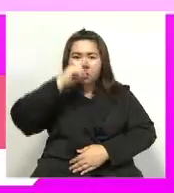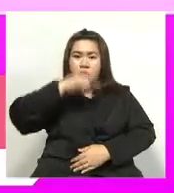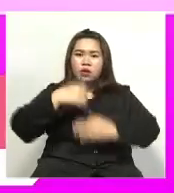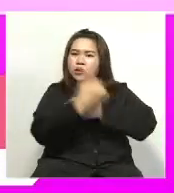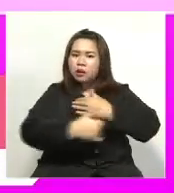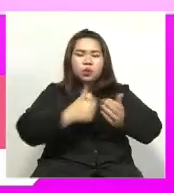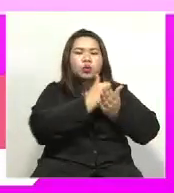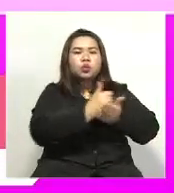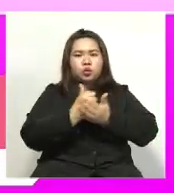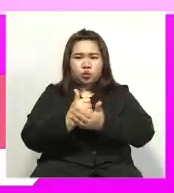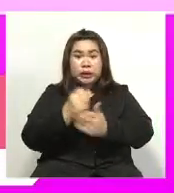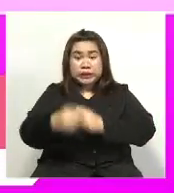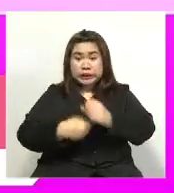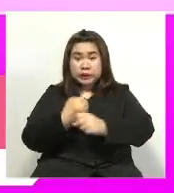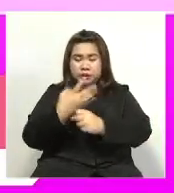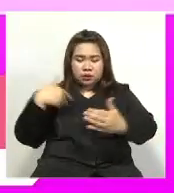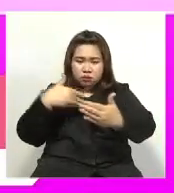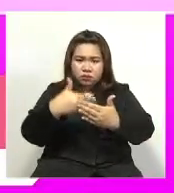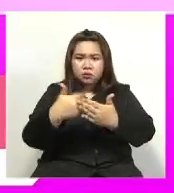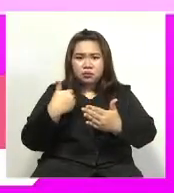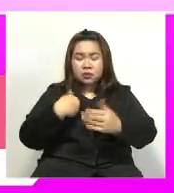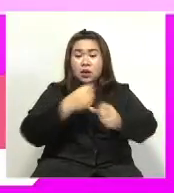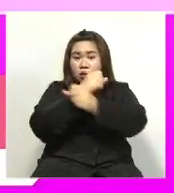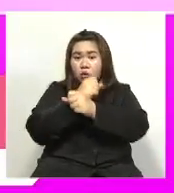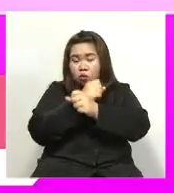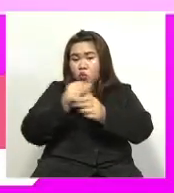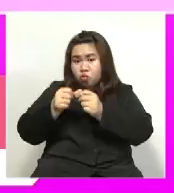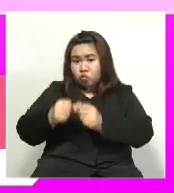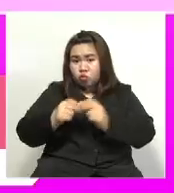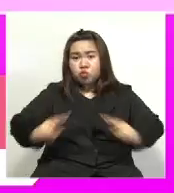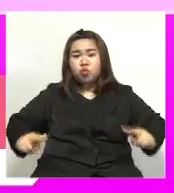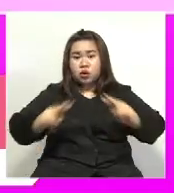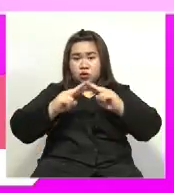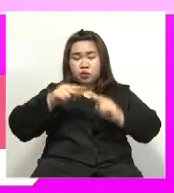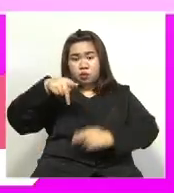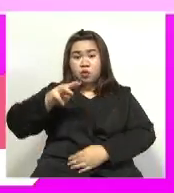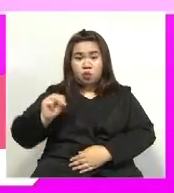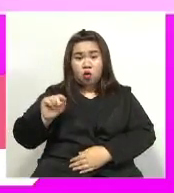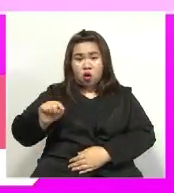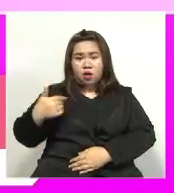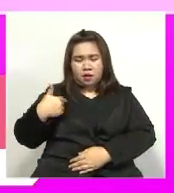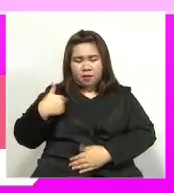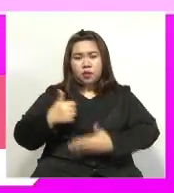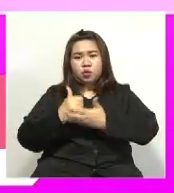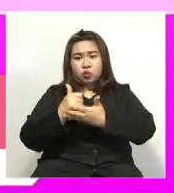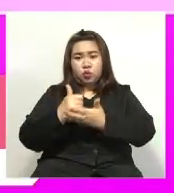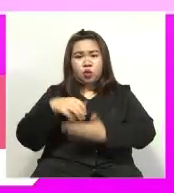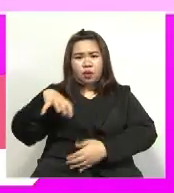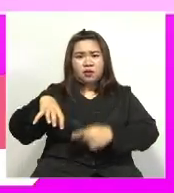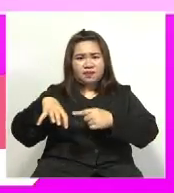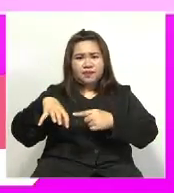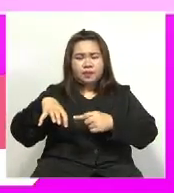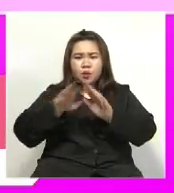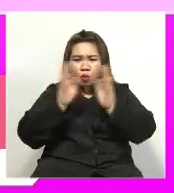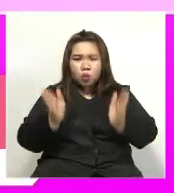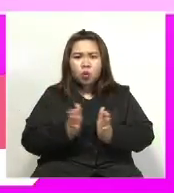ปีมีผู้เสียหายเข้ารับการคุ้มครองสวัสดิภาพในสถานคุ้มครองของกระทรวงพัฒนาความมั่นคงของมนุษย์และความมั่นคงของมนุษย์จำ